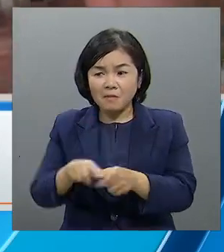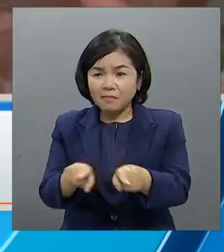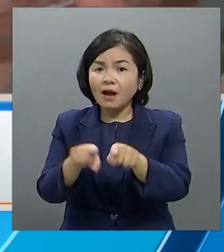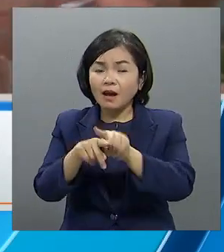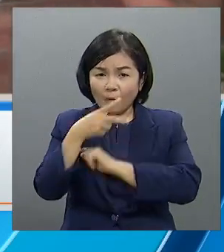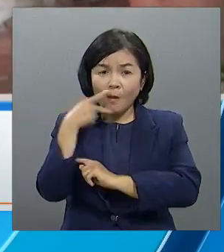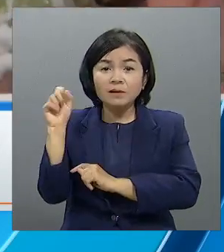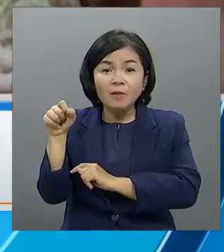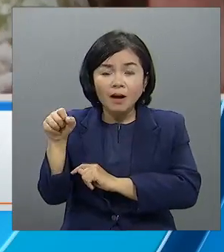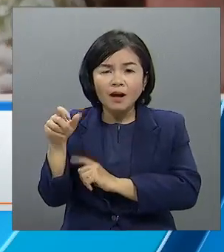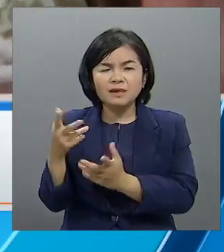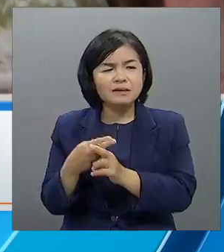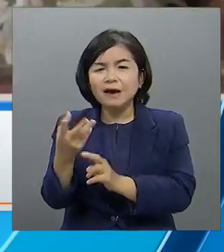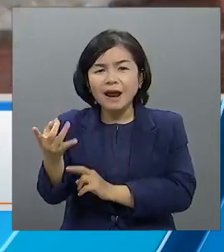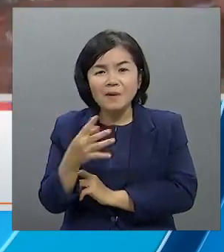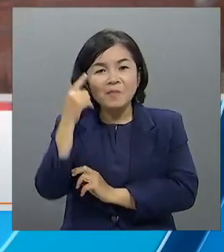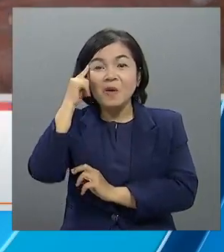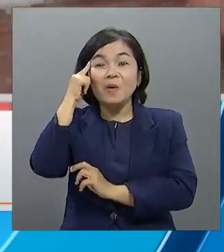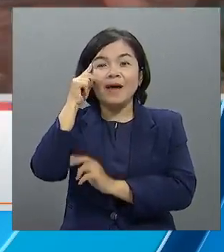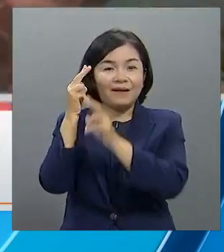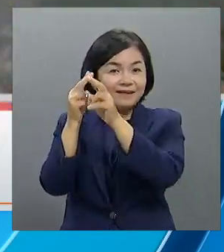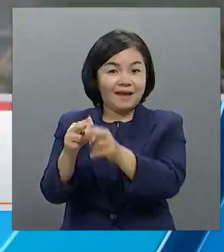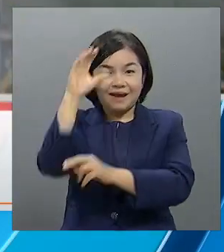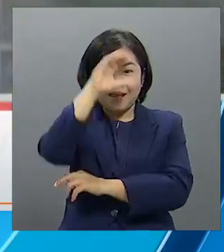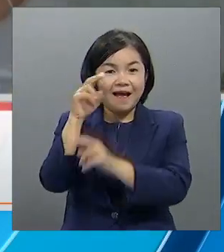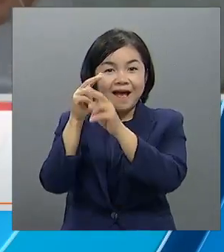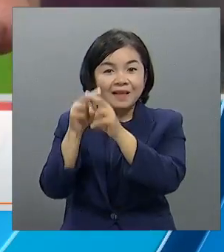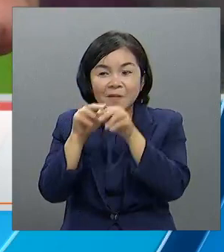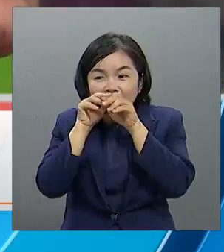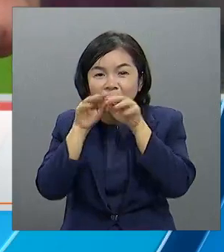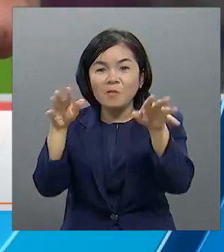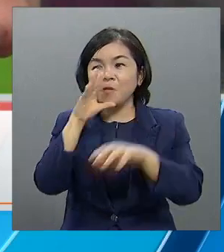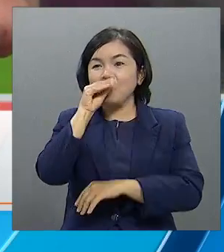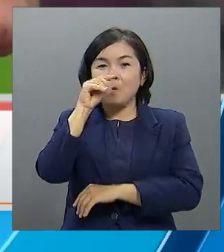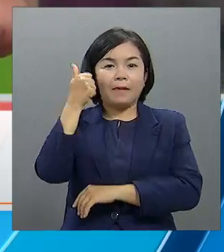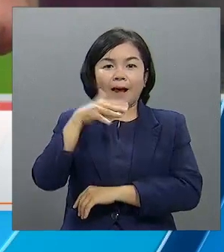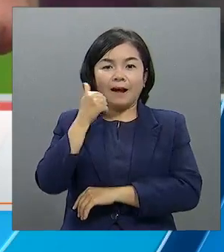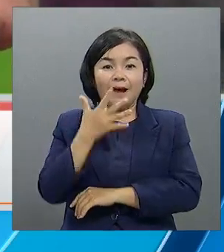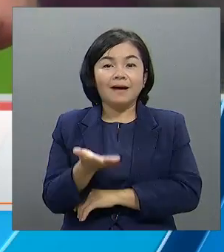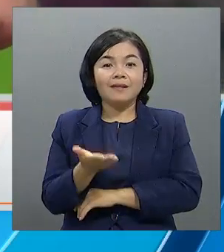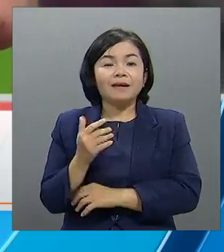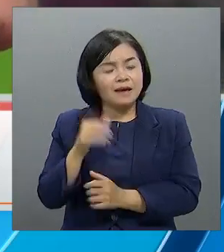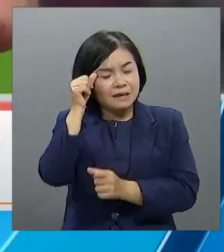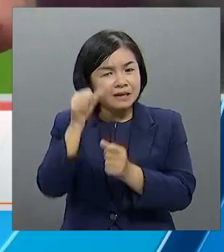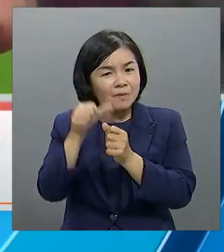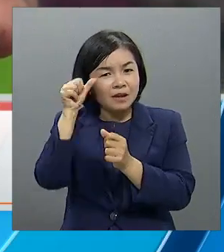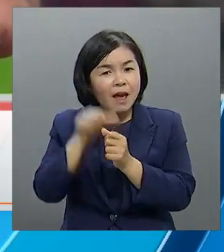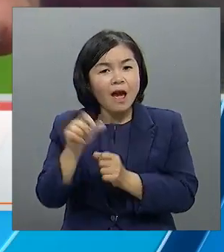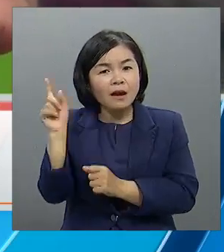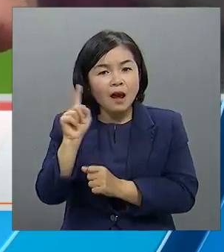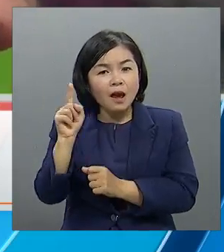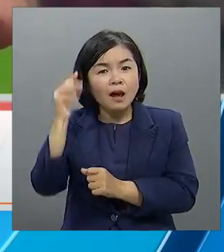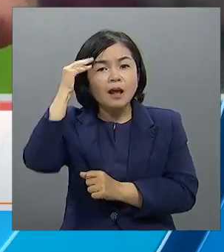ว่าชื่ออะไรคุณผู้ชมลองไปเซิร์ชดูไม่สามารถออกอากาศได้จริงๆค่ะ ถ้าจำไม่ผิดเนี่ยที่โซก็มีเอาไม่ใช่อันนั้นเป็นต๊อ